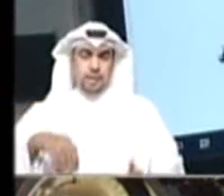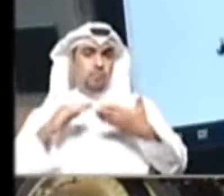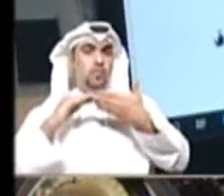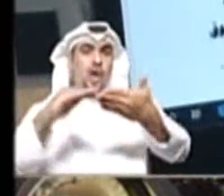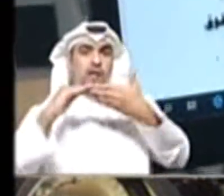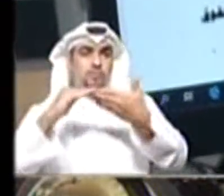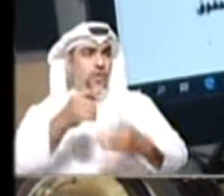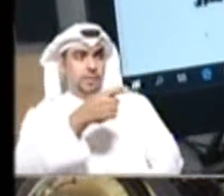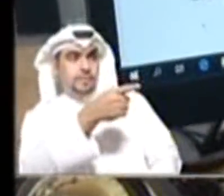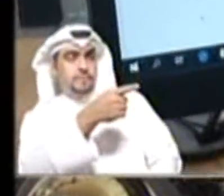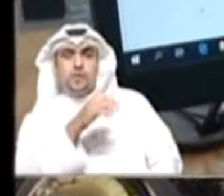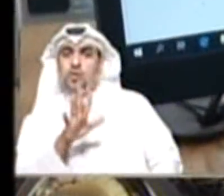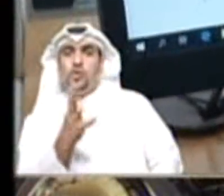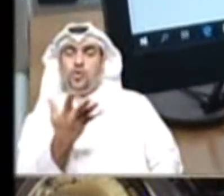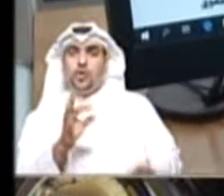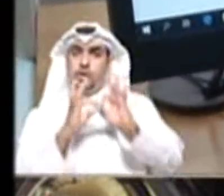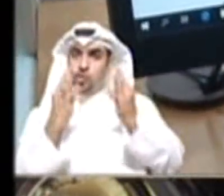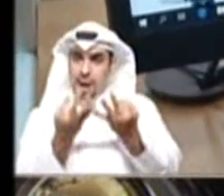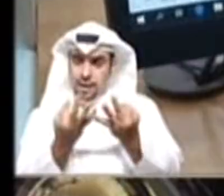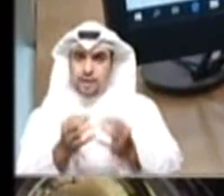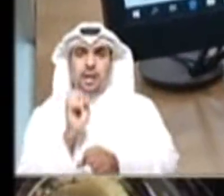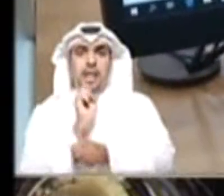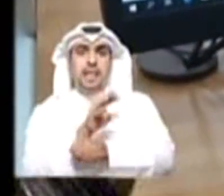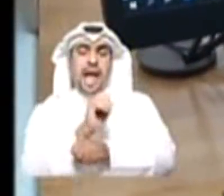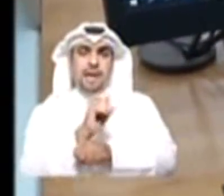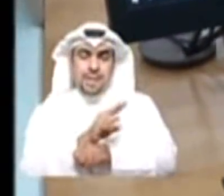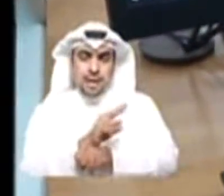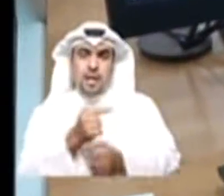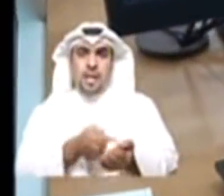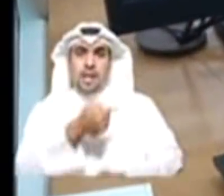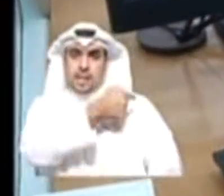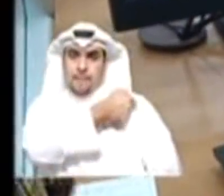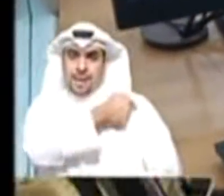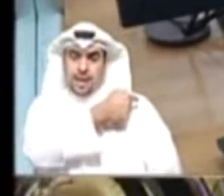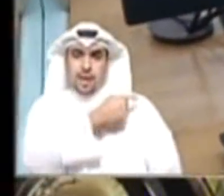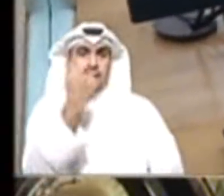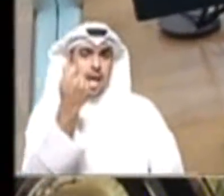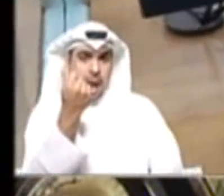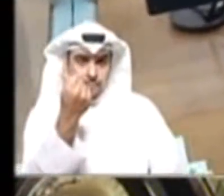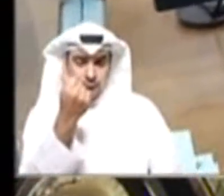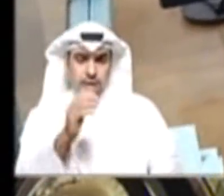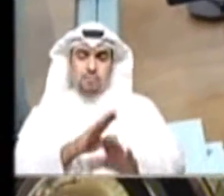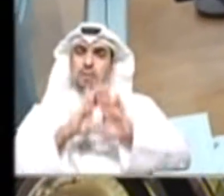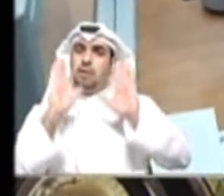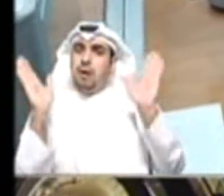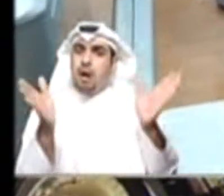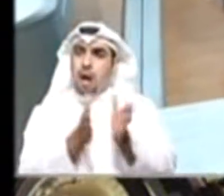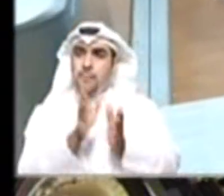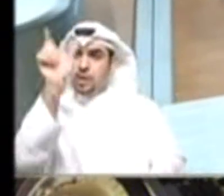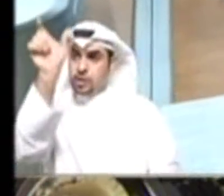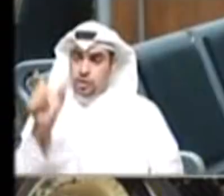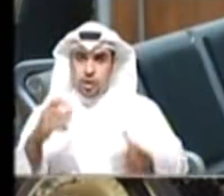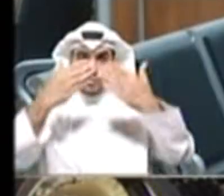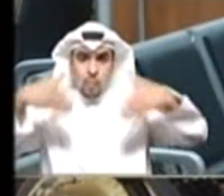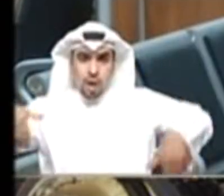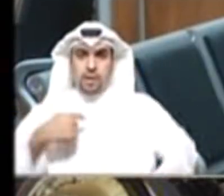خدمات اجتماعية، تعليمية، طبية، مالية، جميع الاحتياجات اللي يحتاجها المعاق ذوي احنا